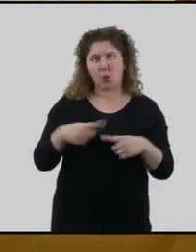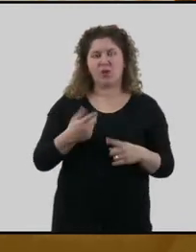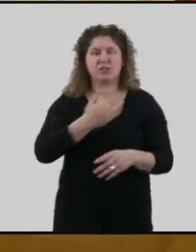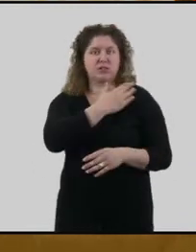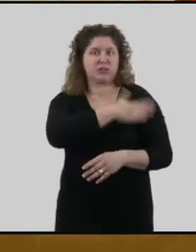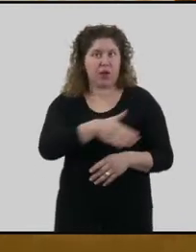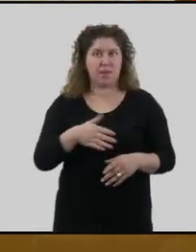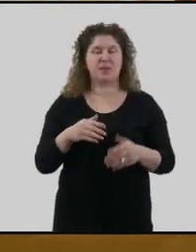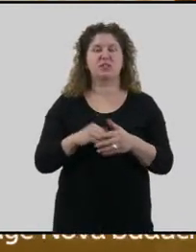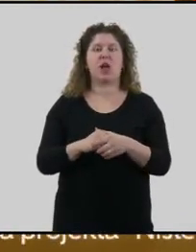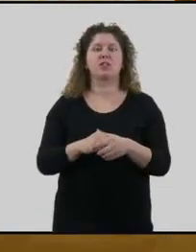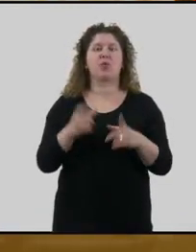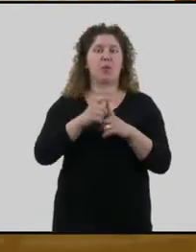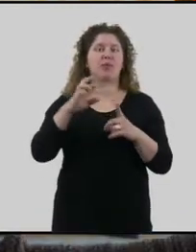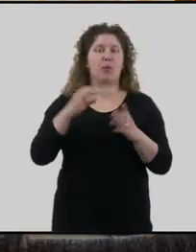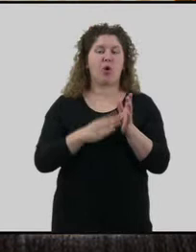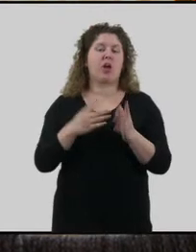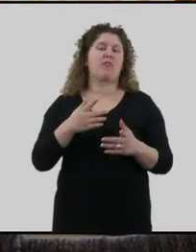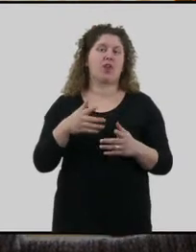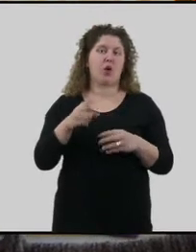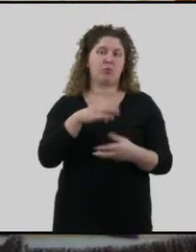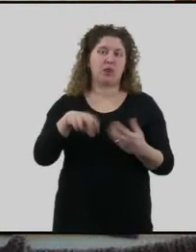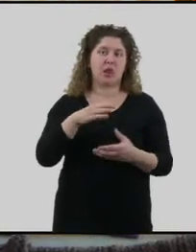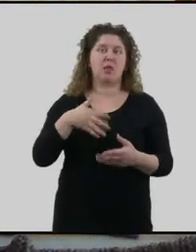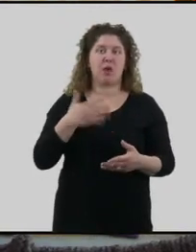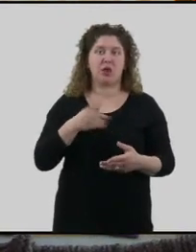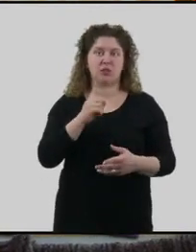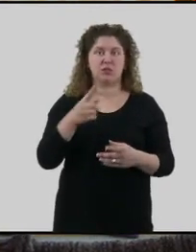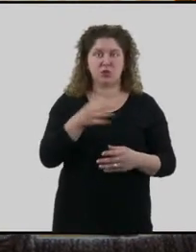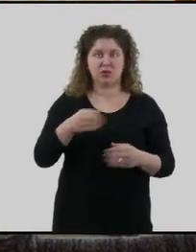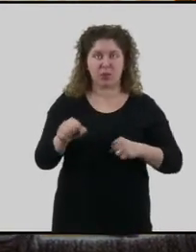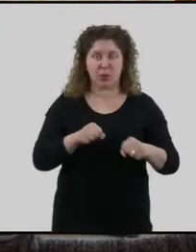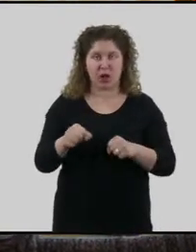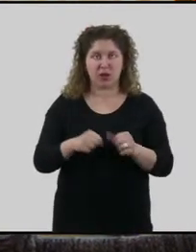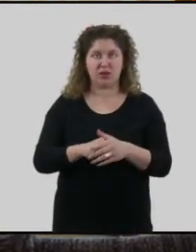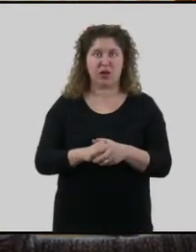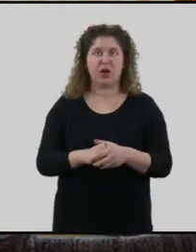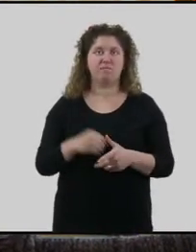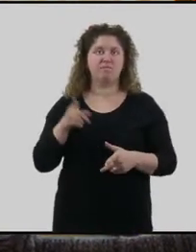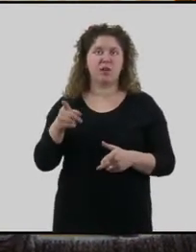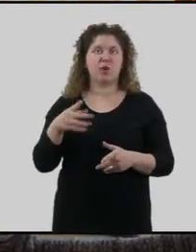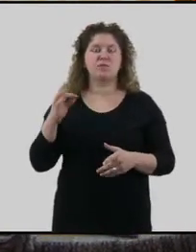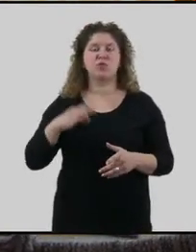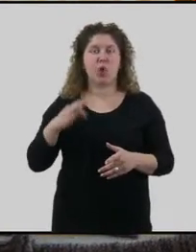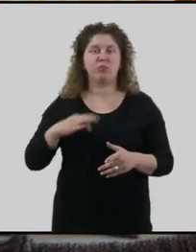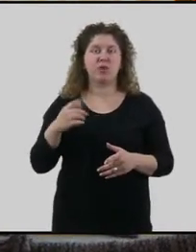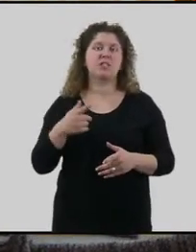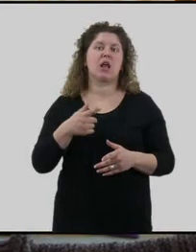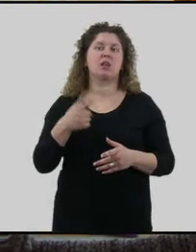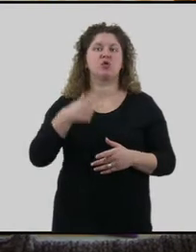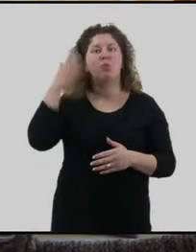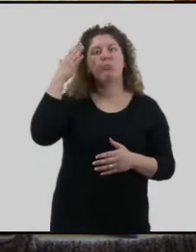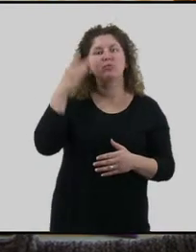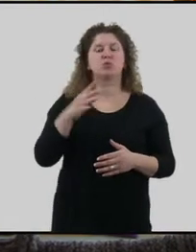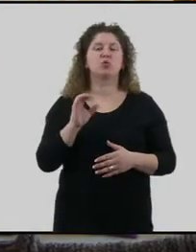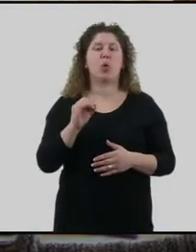sa nadležnim ministarstvom demografije, obitelji, mladih i socijalne politike. I na taj način smo se obvezali